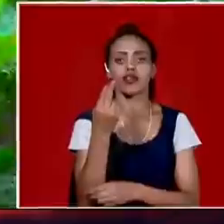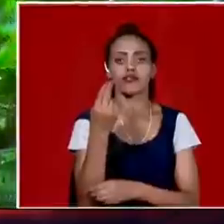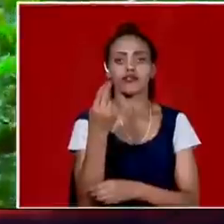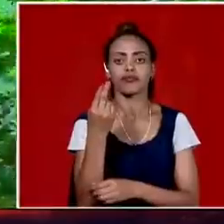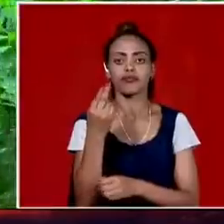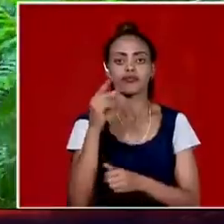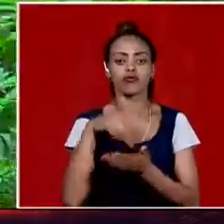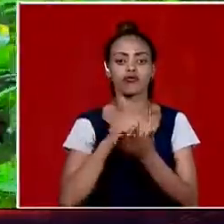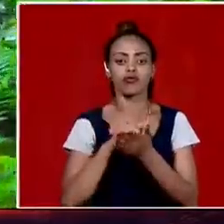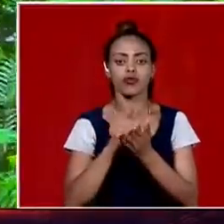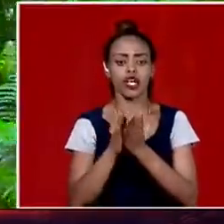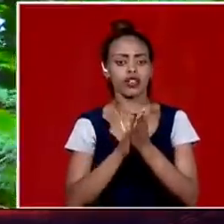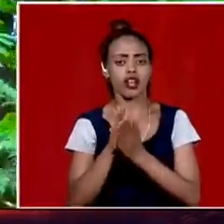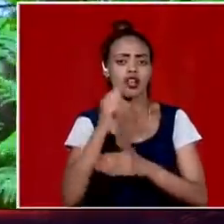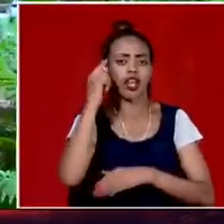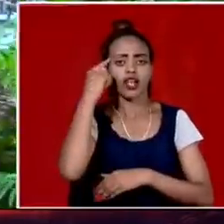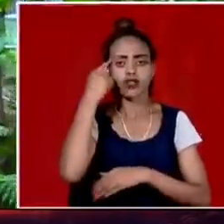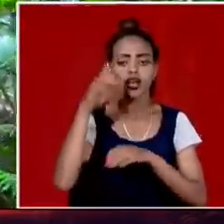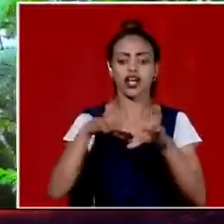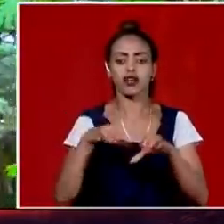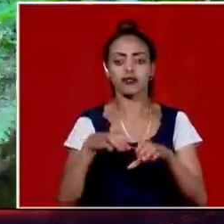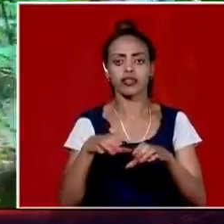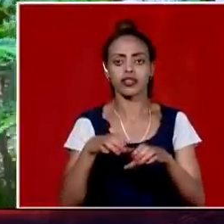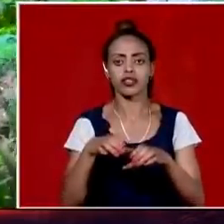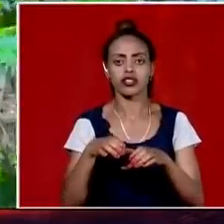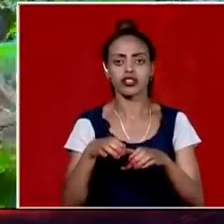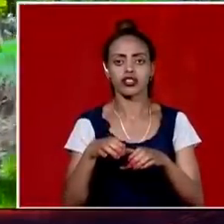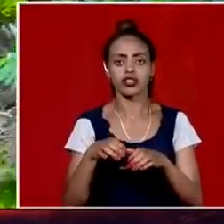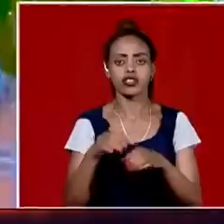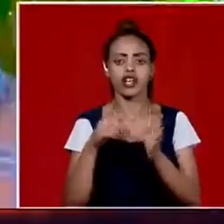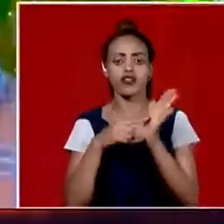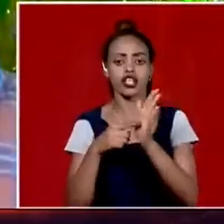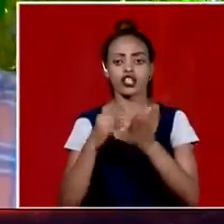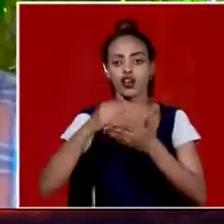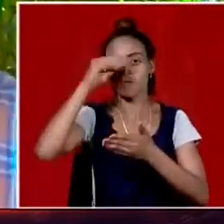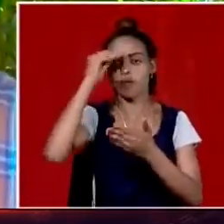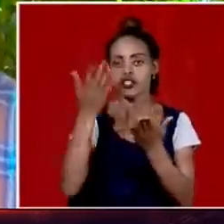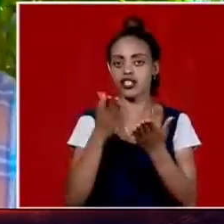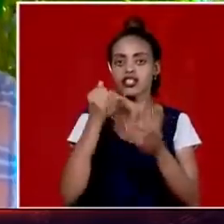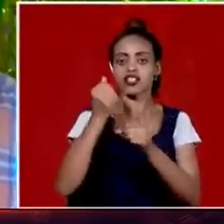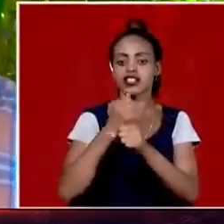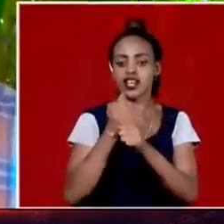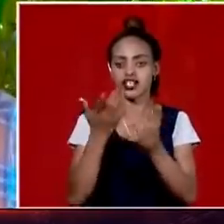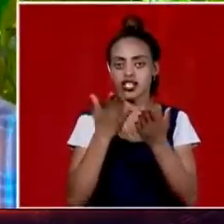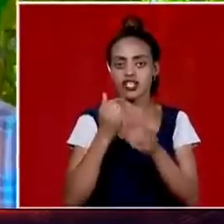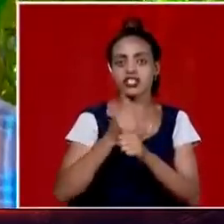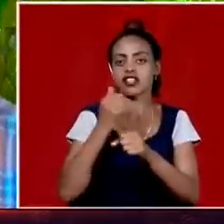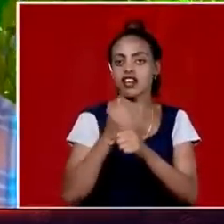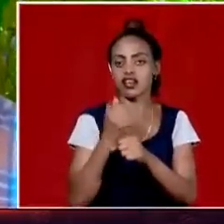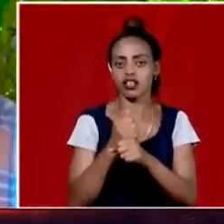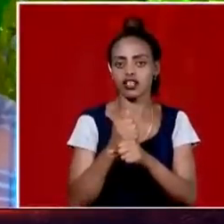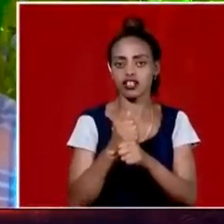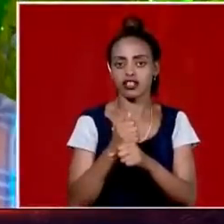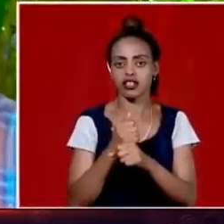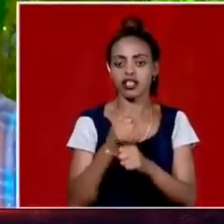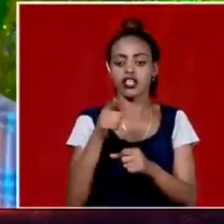ማለት ናይ ድላይና ናይ ሓሳብና ክንገብር ምሳሌ ክምሃር ዝደሊ ይምሃር ክሰርሕ ዝደሊ ይሰርሕ ማለት እዩ